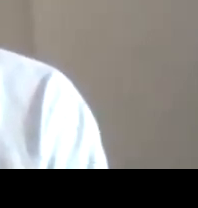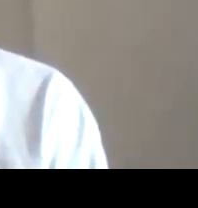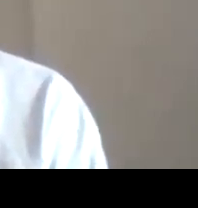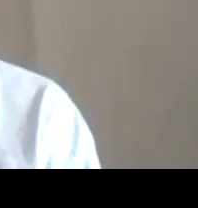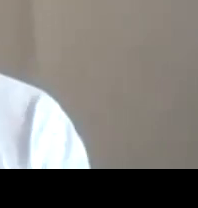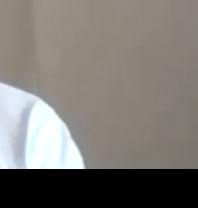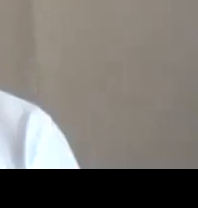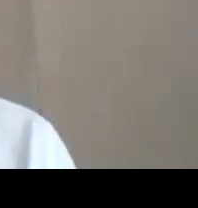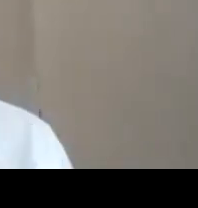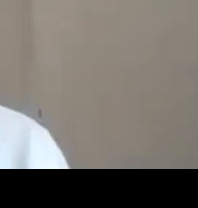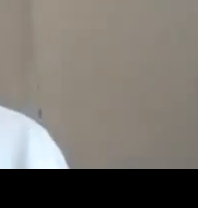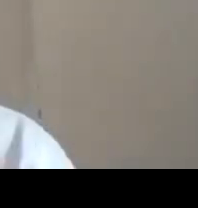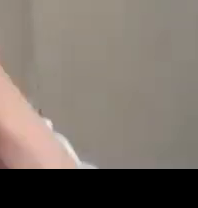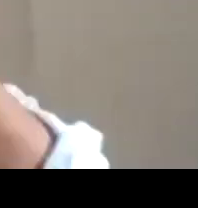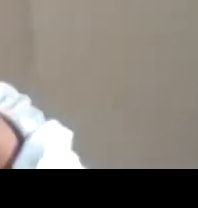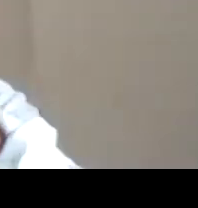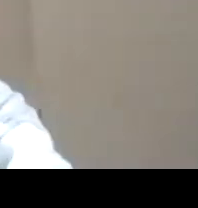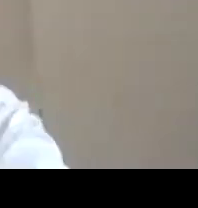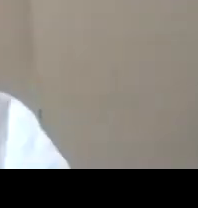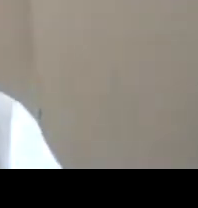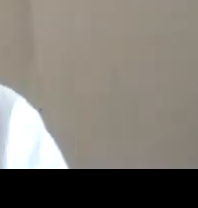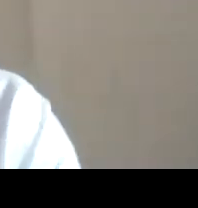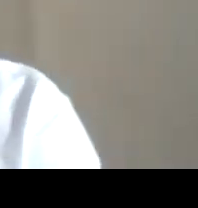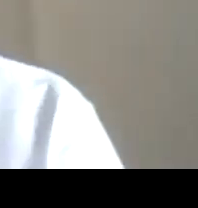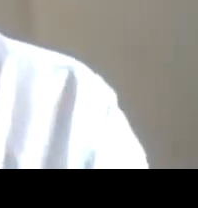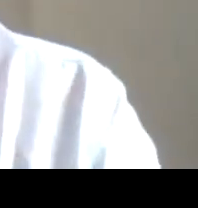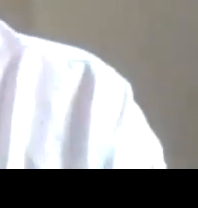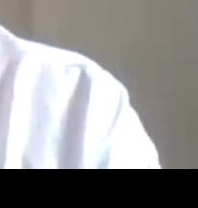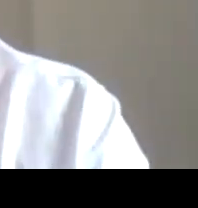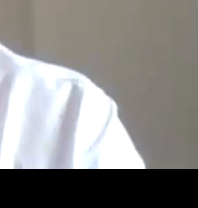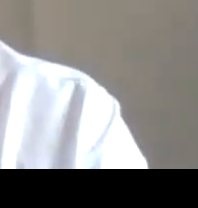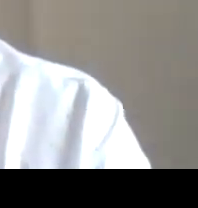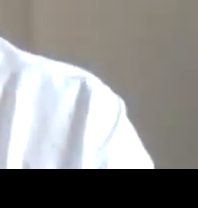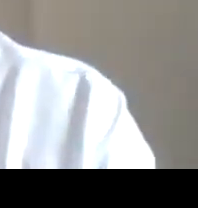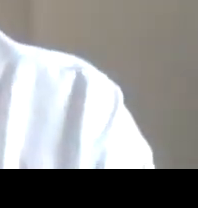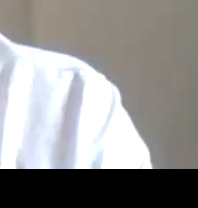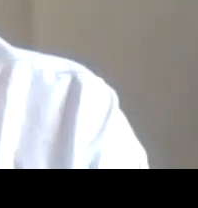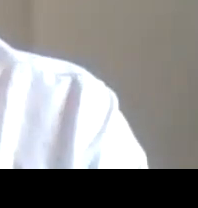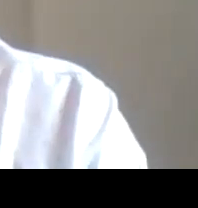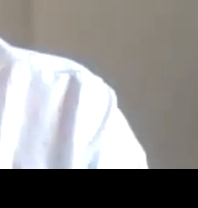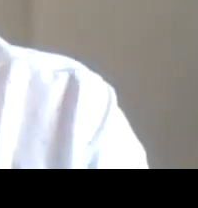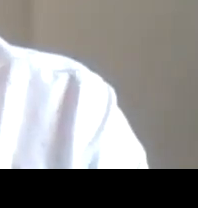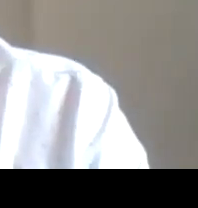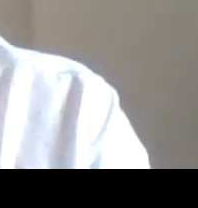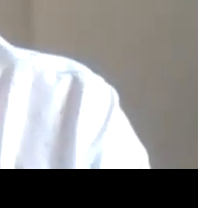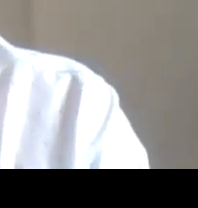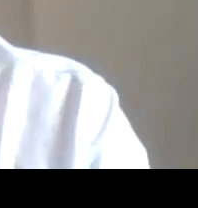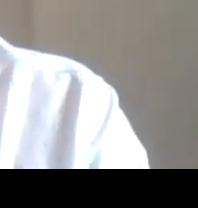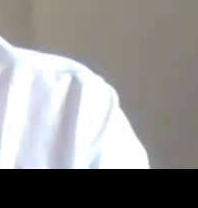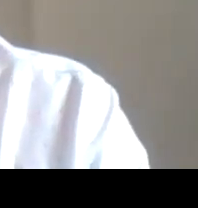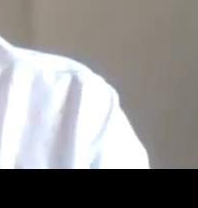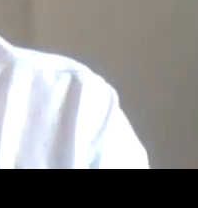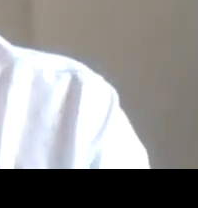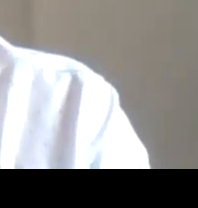To learn English. To learn English. Good. Bạn biết Lý Tiểu Long nói câu gì không? Nói câu Lý Tiểu Long nói tôi không sợ một